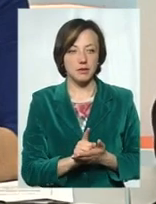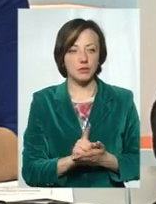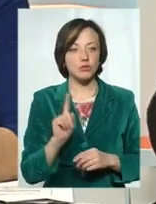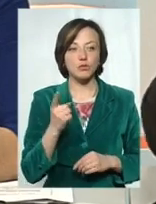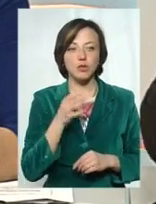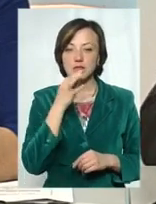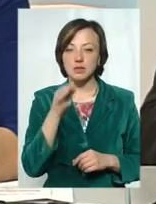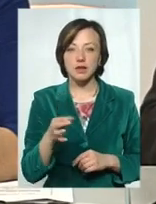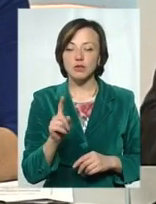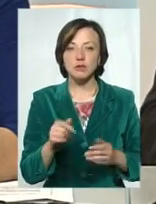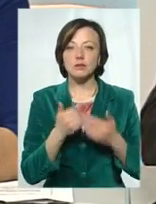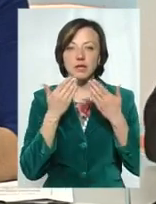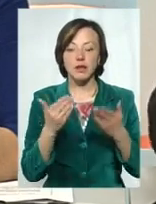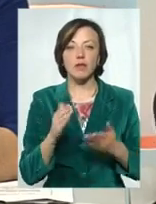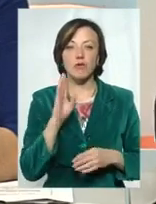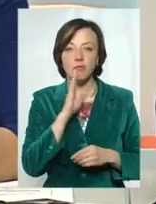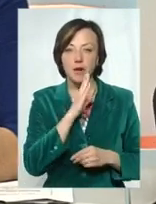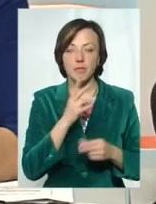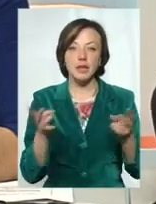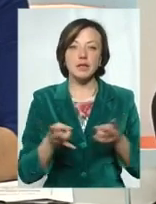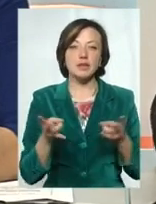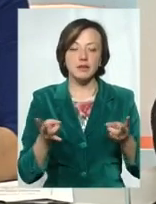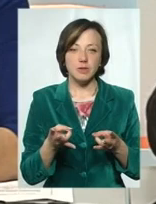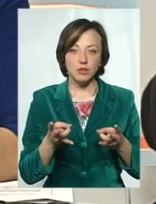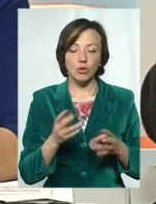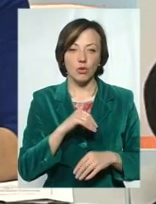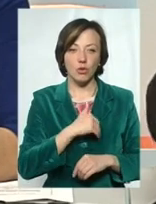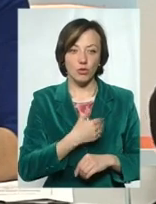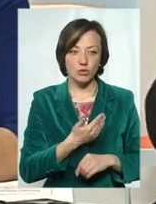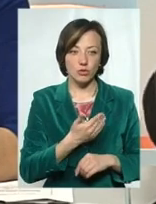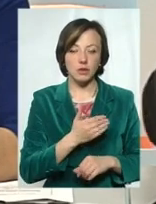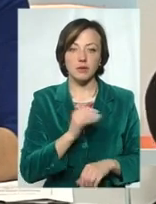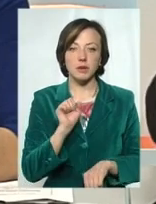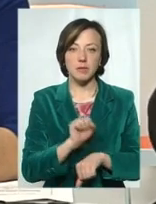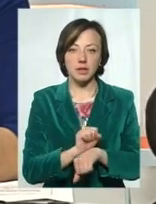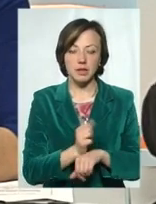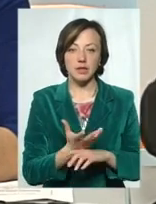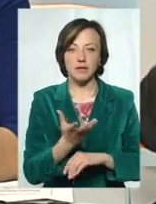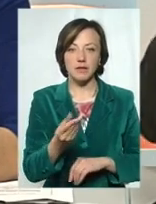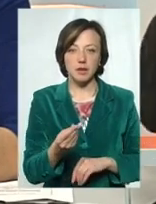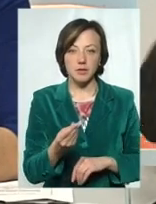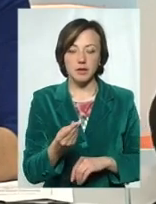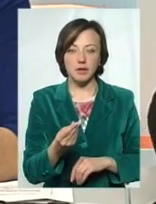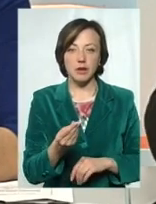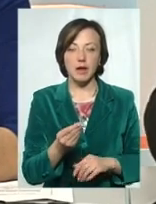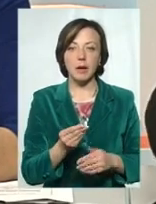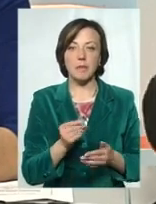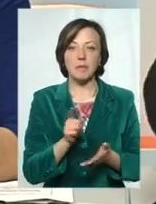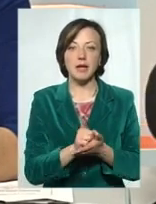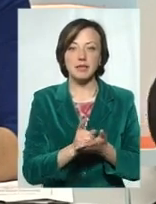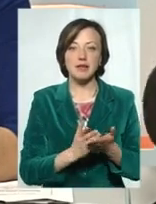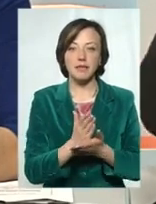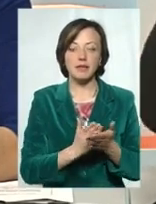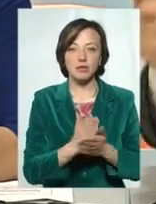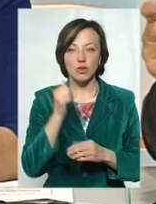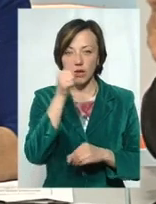не сказав, що він не запитав у мами, навіщо хочуть припинити виплату пенсій за вислуги років, так званий,